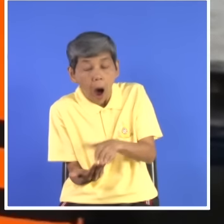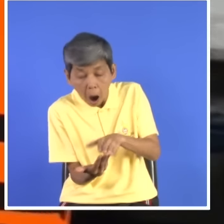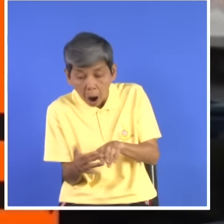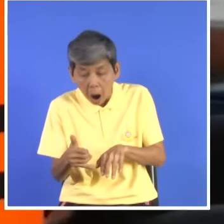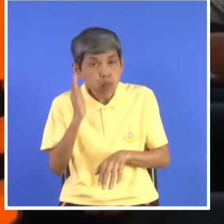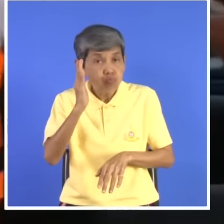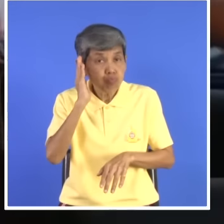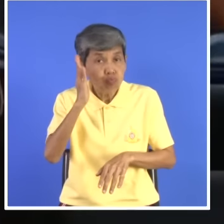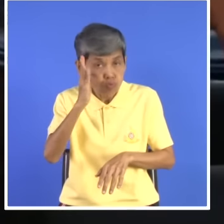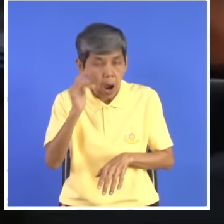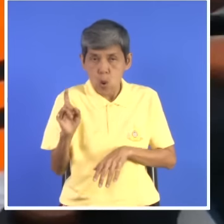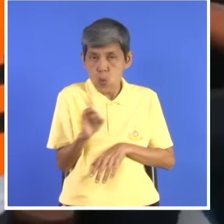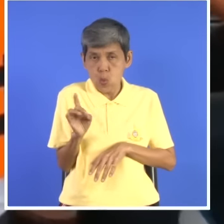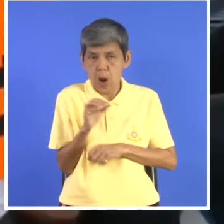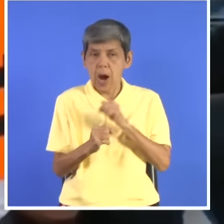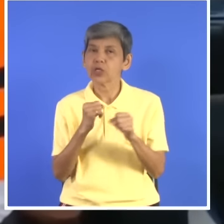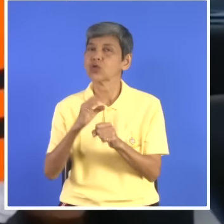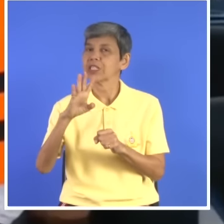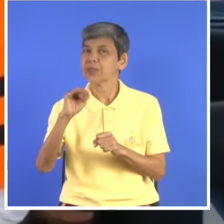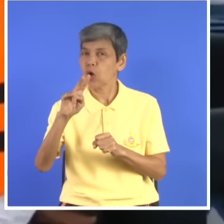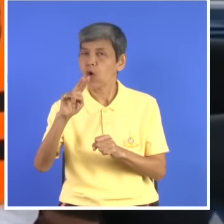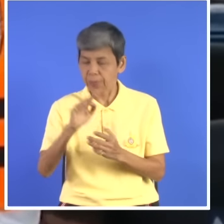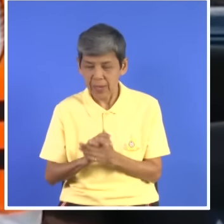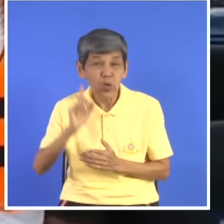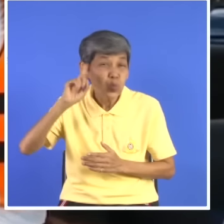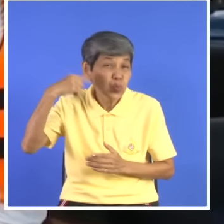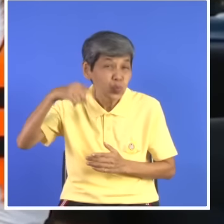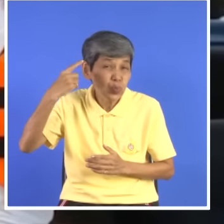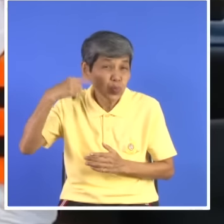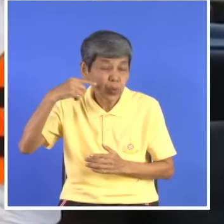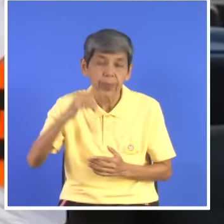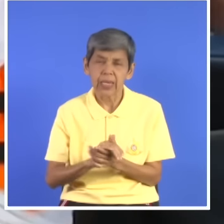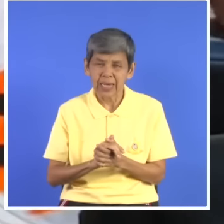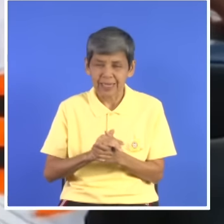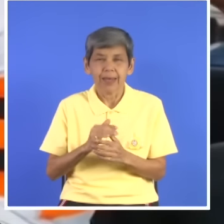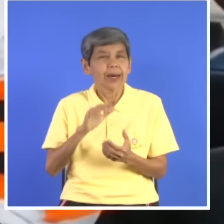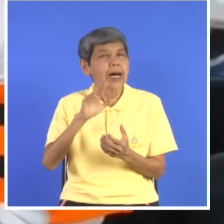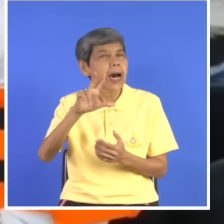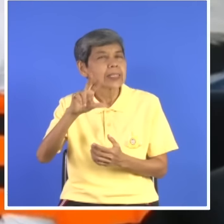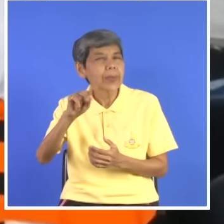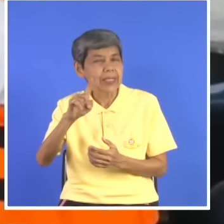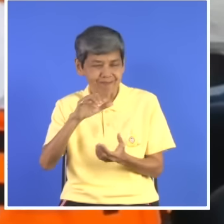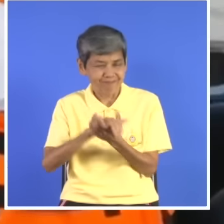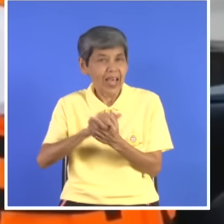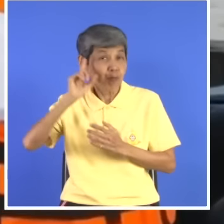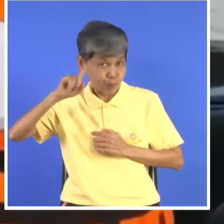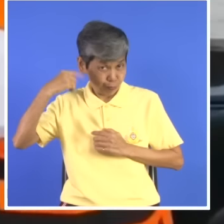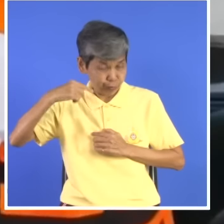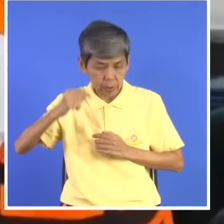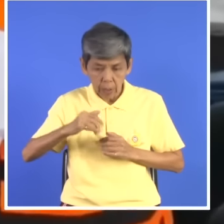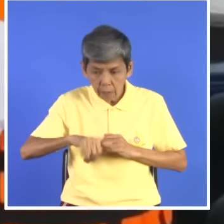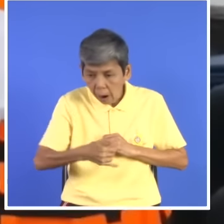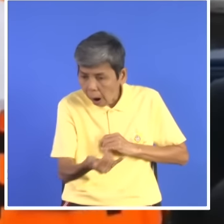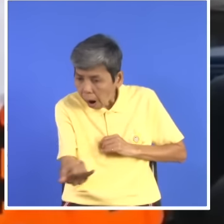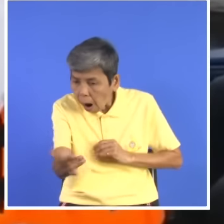คือนายอนงศักดิ์ศิลารัตน์อายุ42ปีส่วนนางสาวชนีตาบูรณกิจอายุ31ปีซึ่งเป็นภรรยาเนี่ยหายจ